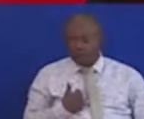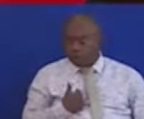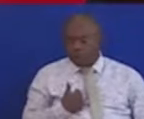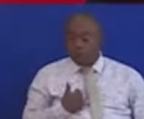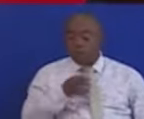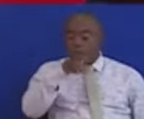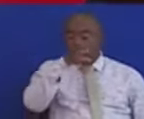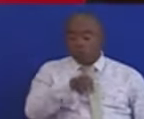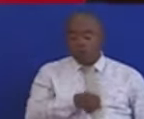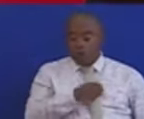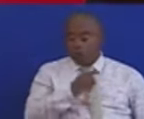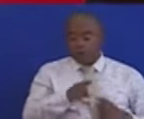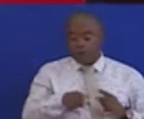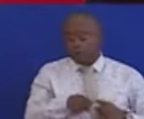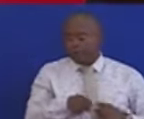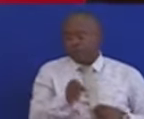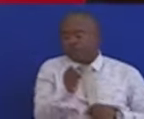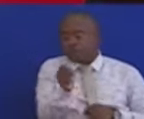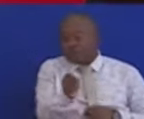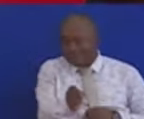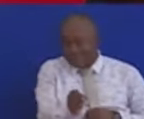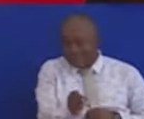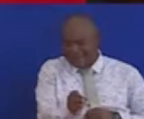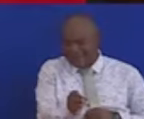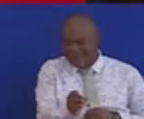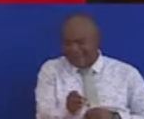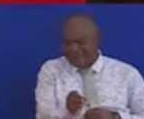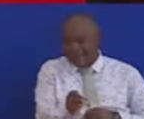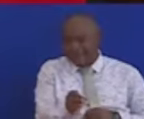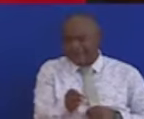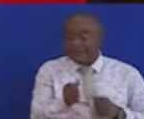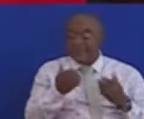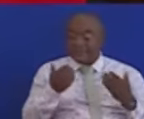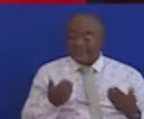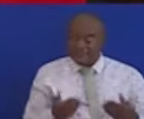MNF unaza mkw Sasa hivi mko wa tabora